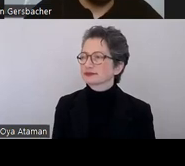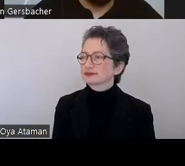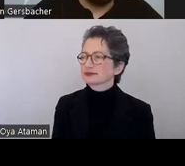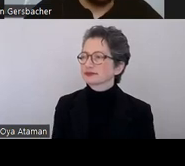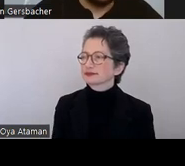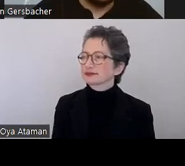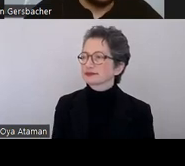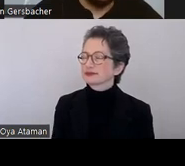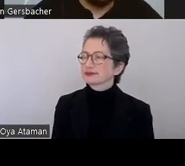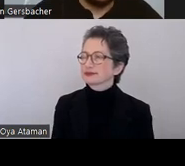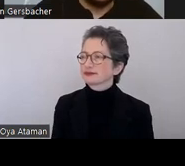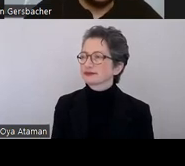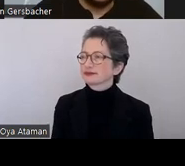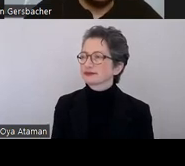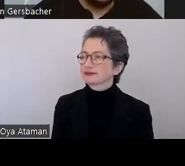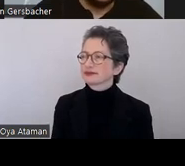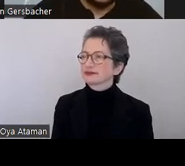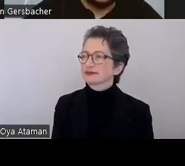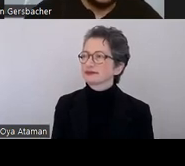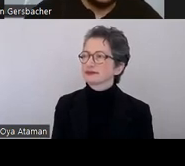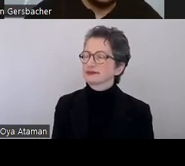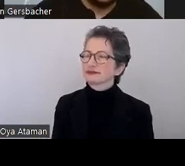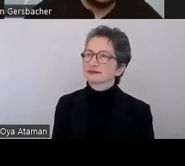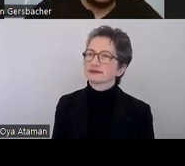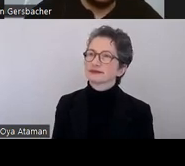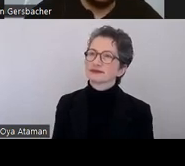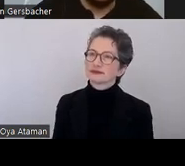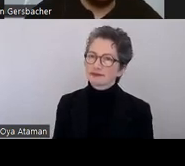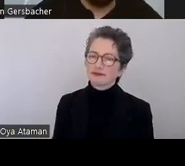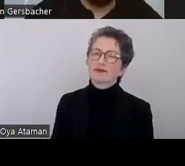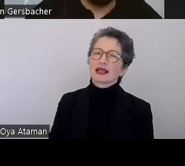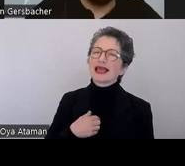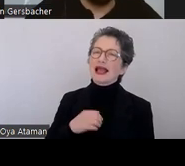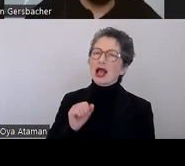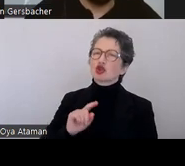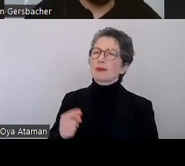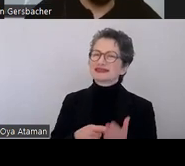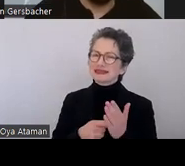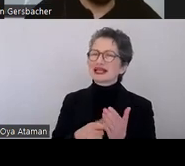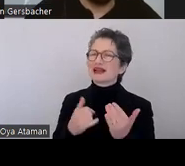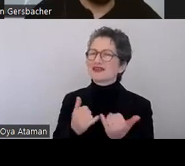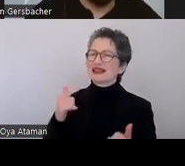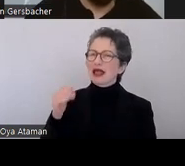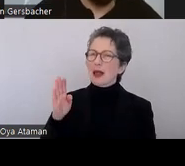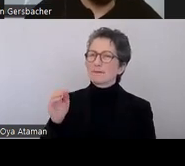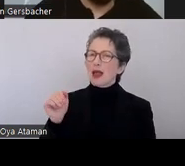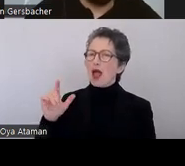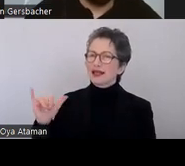Genau, im Prinzip, ich kann es nochmal kurz zeigen mit Tab-Ally, aber das installiert man genau